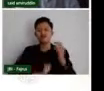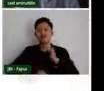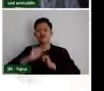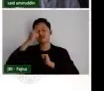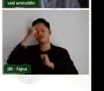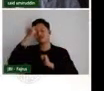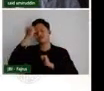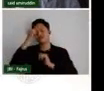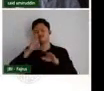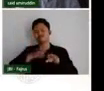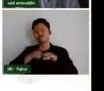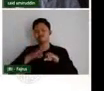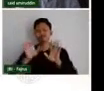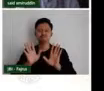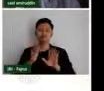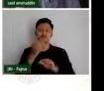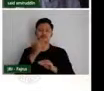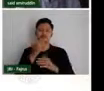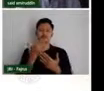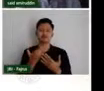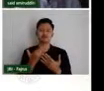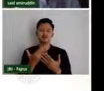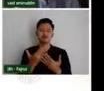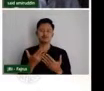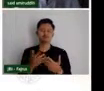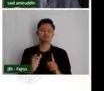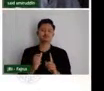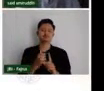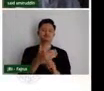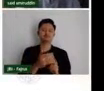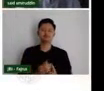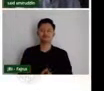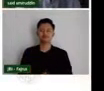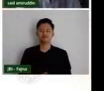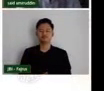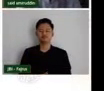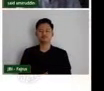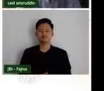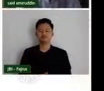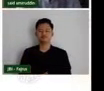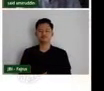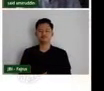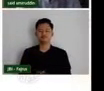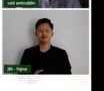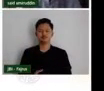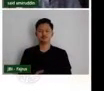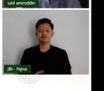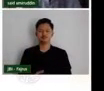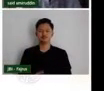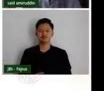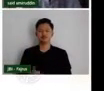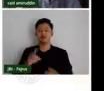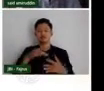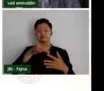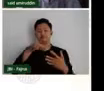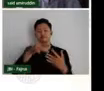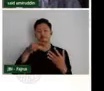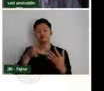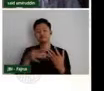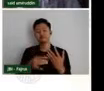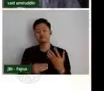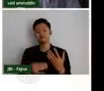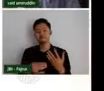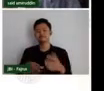tidak tercover kegiatan di pembelajaran tersebut. Kemudian beragam pilihan di mana siswa dapat mendemonstrasikan.